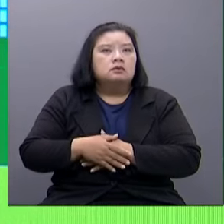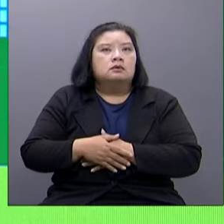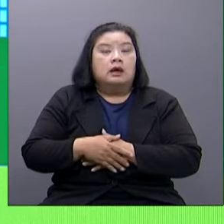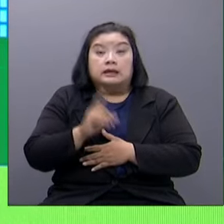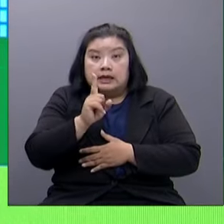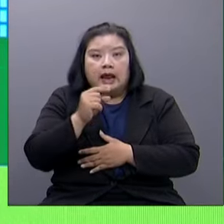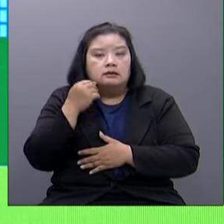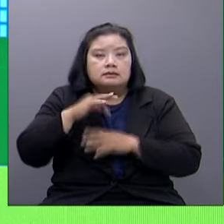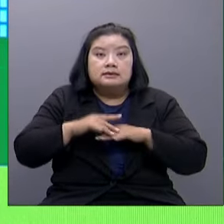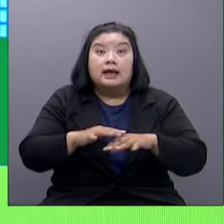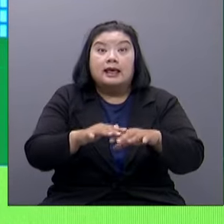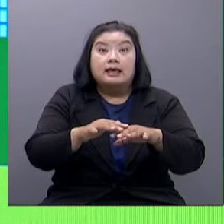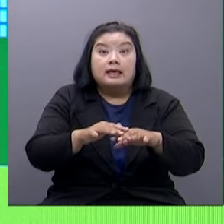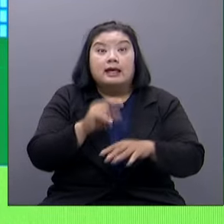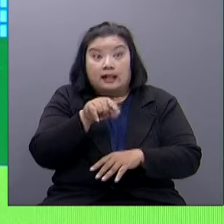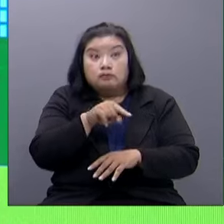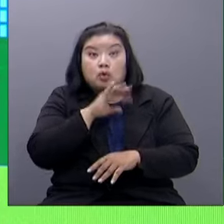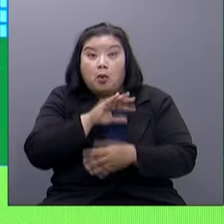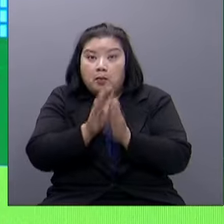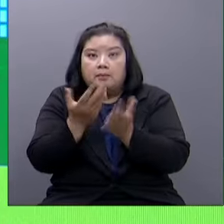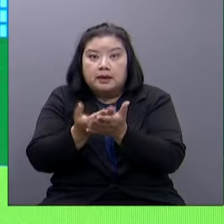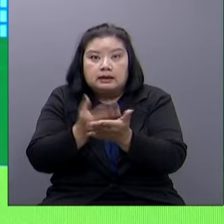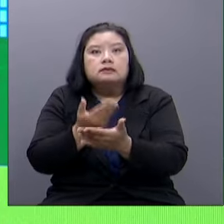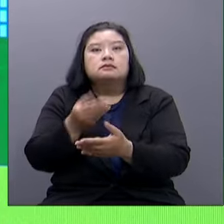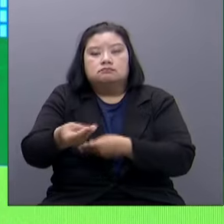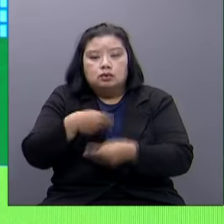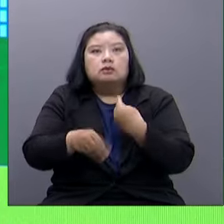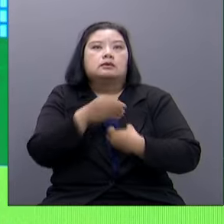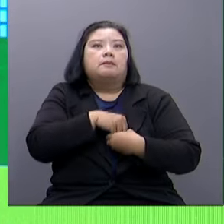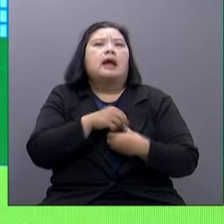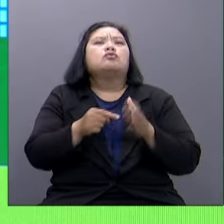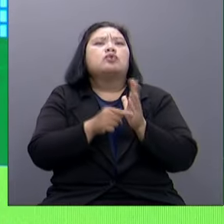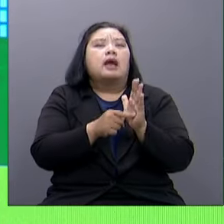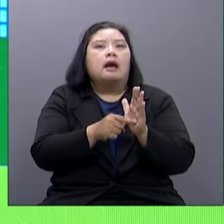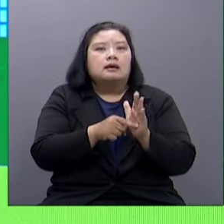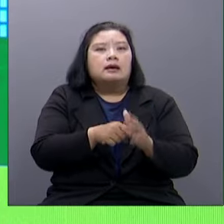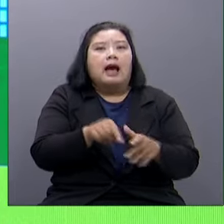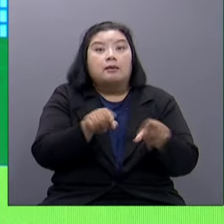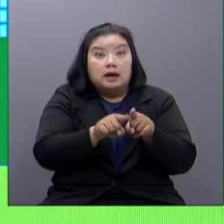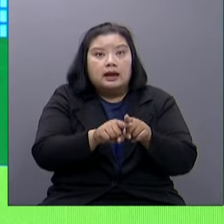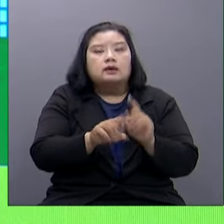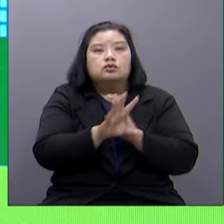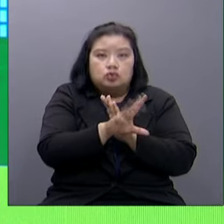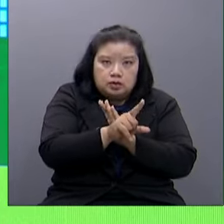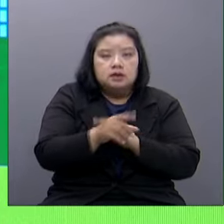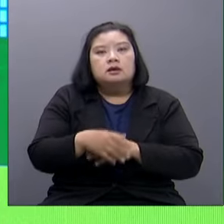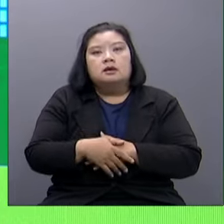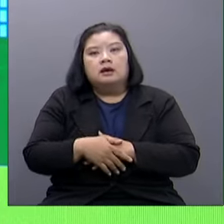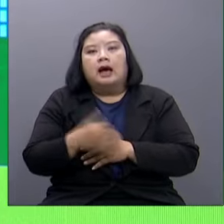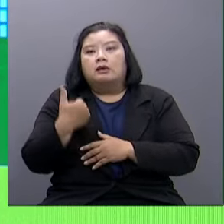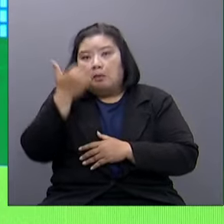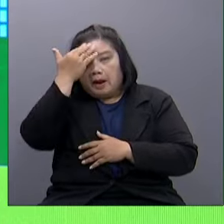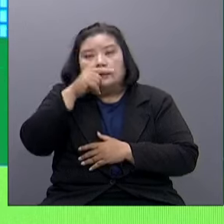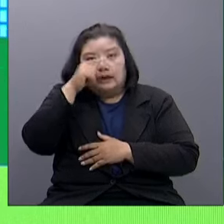ทะเลแบบจังหวัดชลบุรีเพราะอย่างไรก็ตามปัจจุบันนี้ประเทศไทยก็ยังติด1ใน10ประเทศที่มีการปล่อย